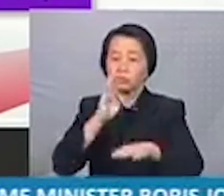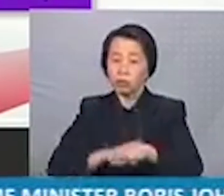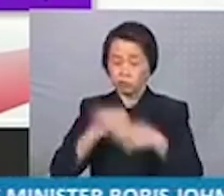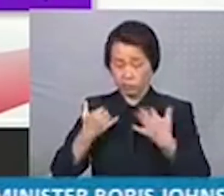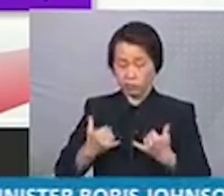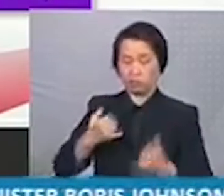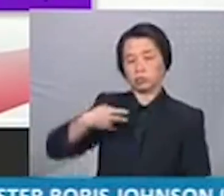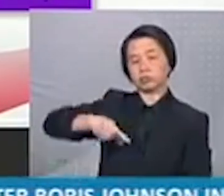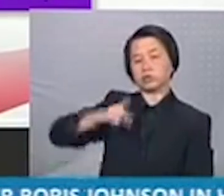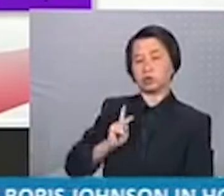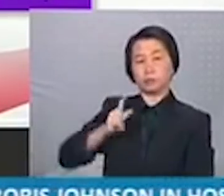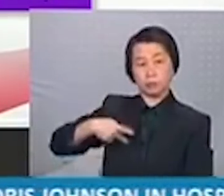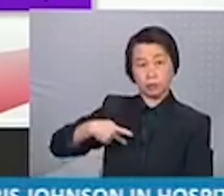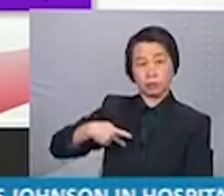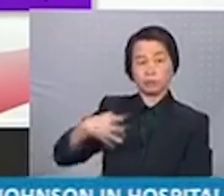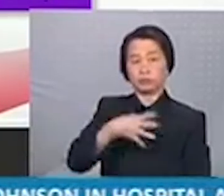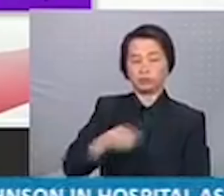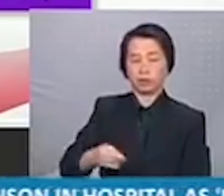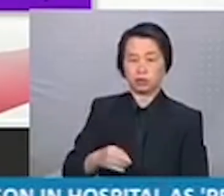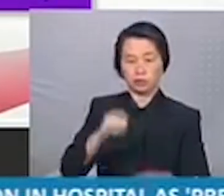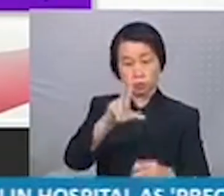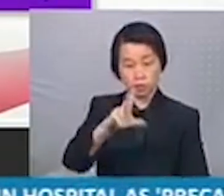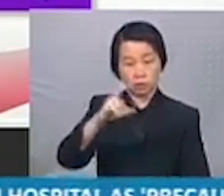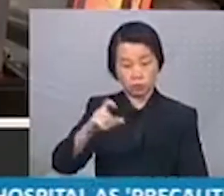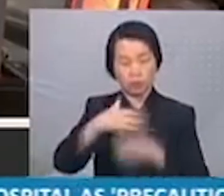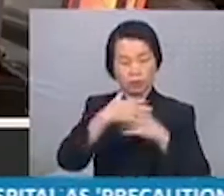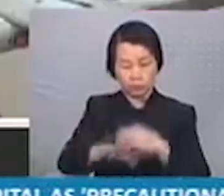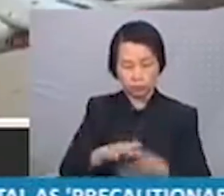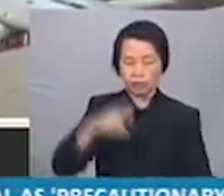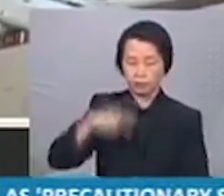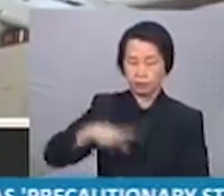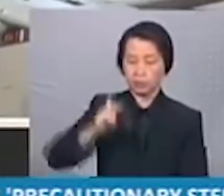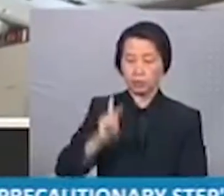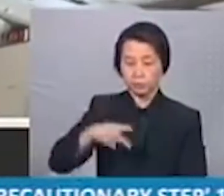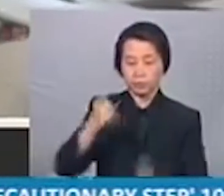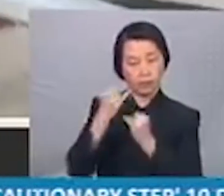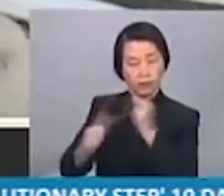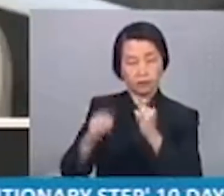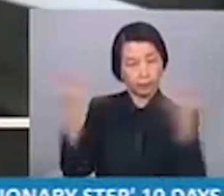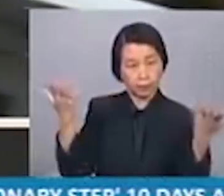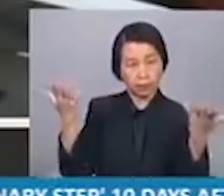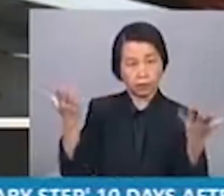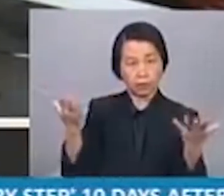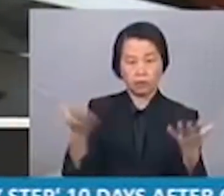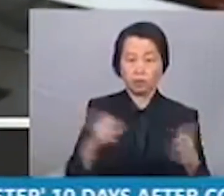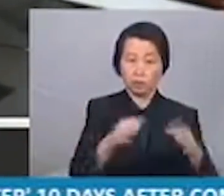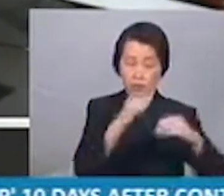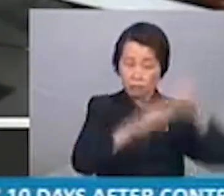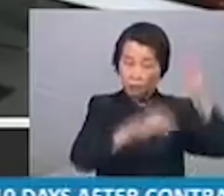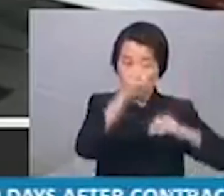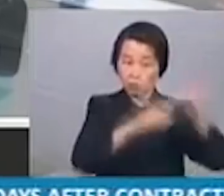waktu pipi dan tiga bulan selepas Spike Vi berakhir pemilik bangunan